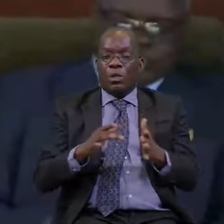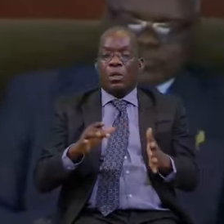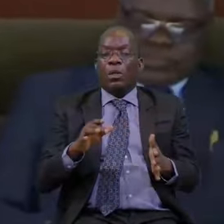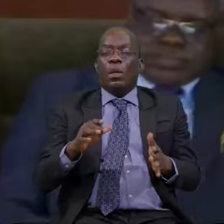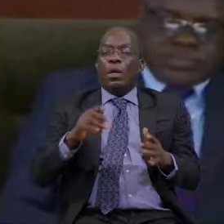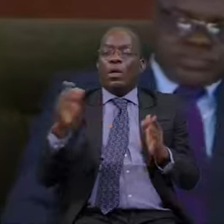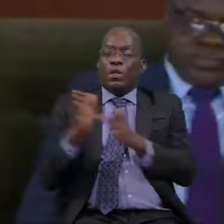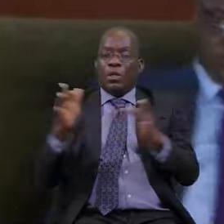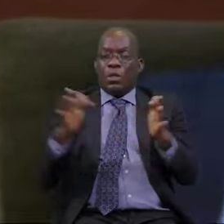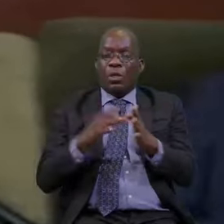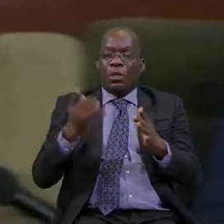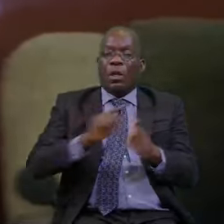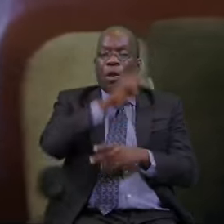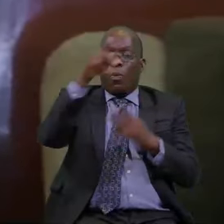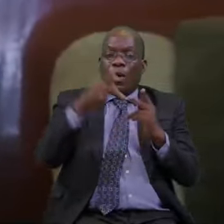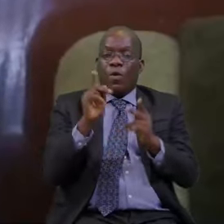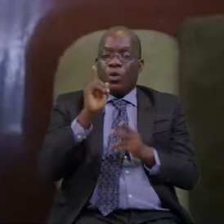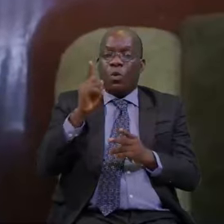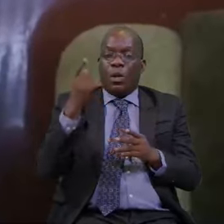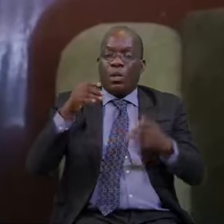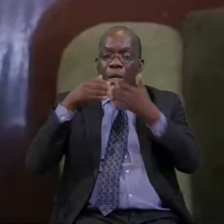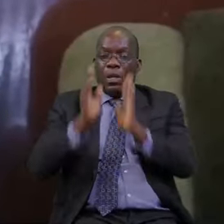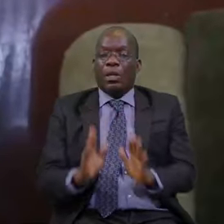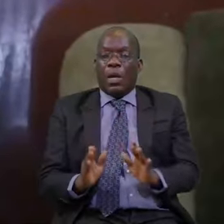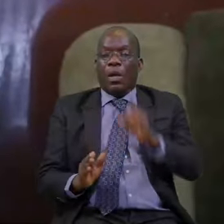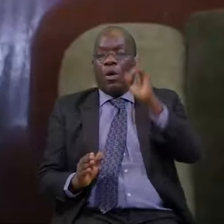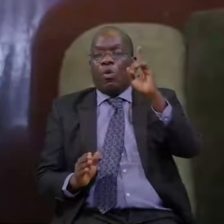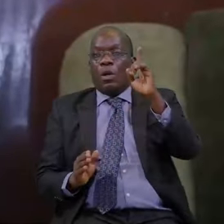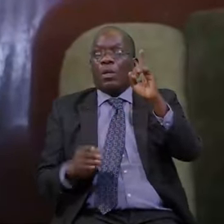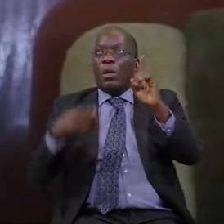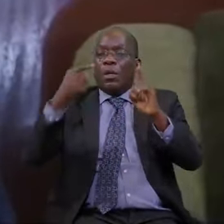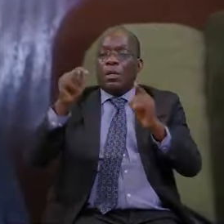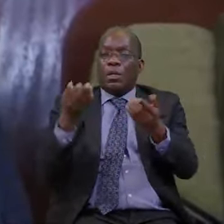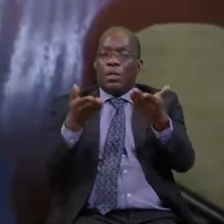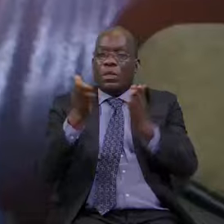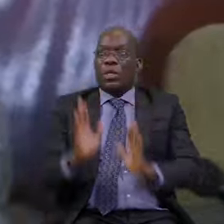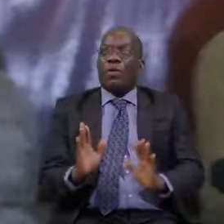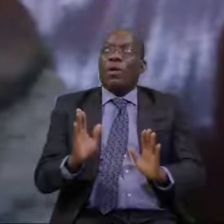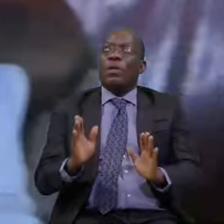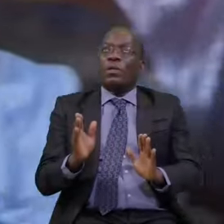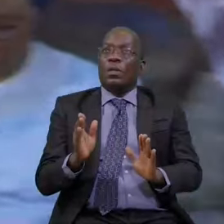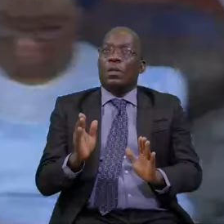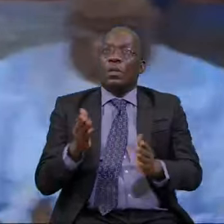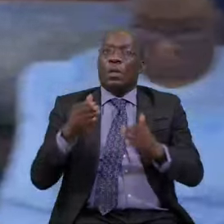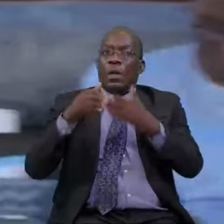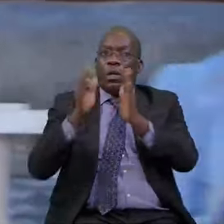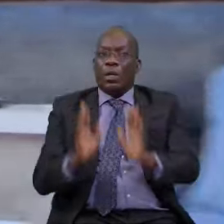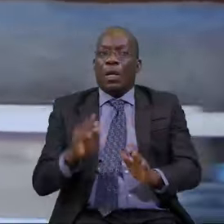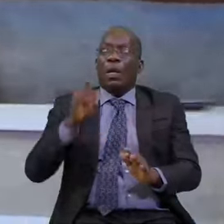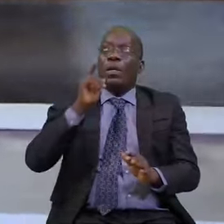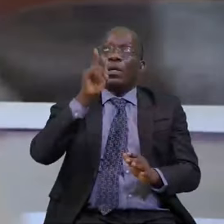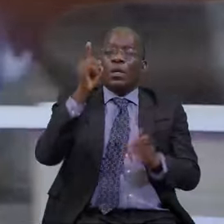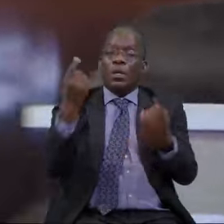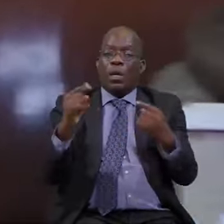celui qui est parfait, le dirigeant, je pense de lui comme un serviteur dirigeant. Il est